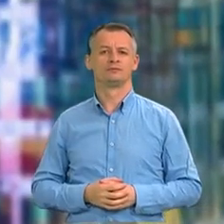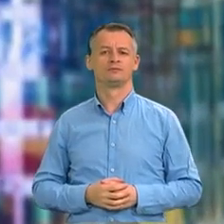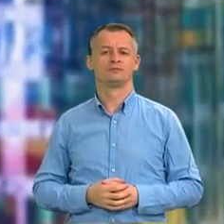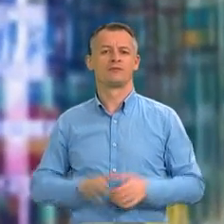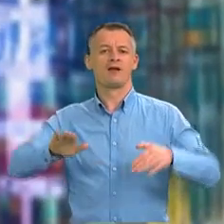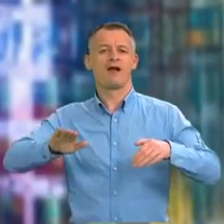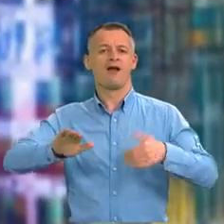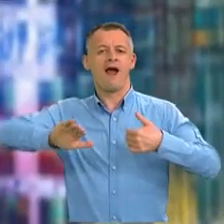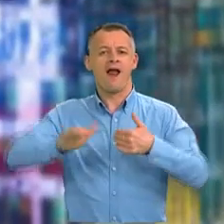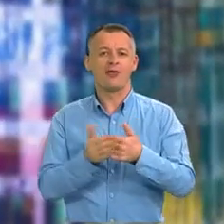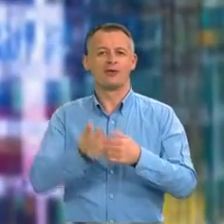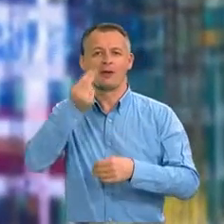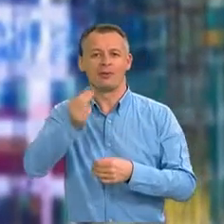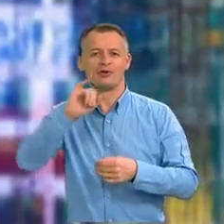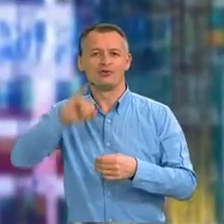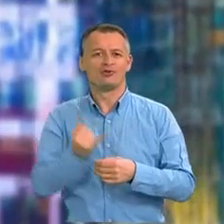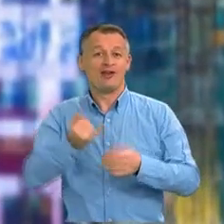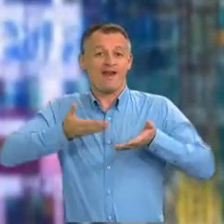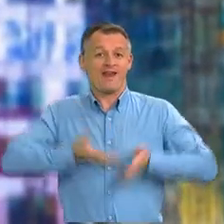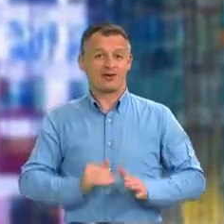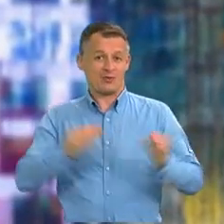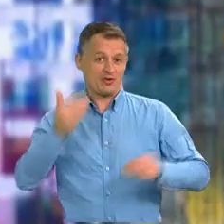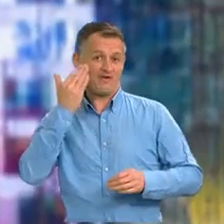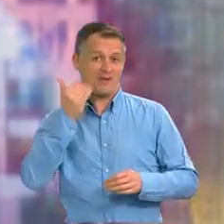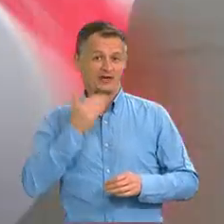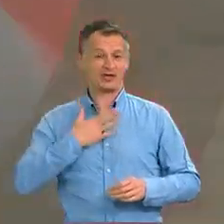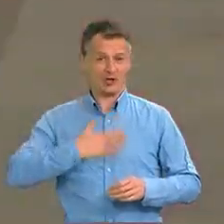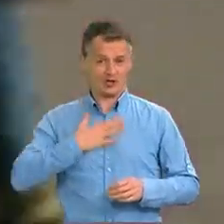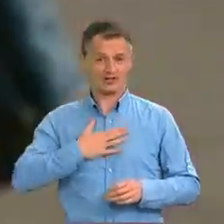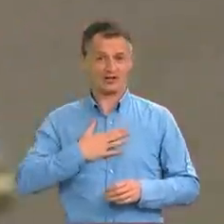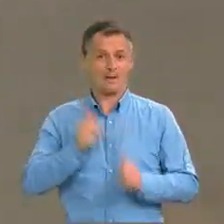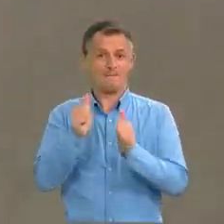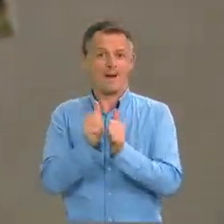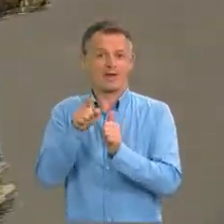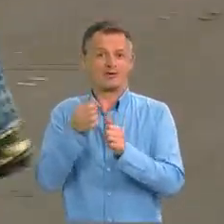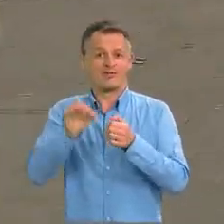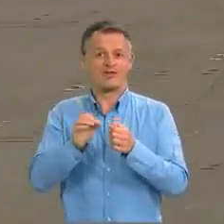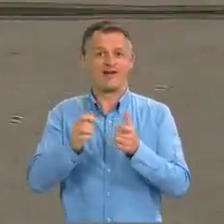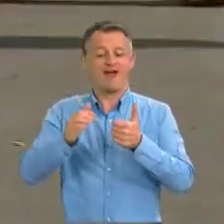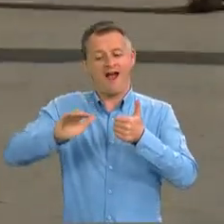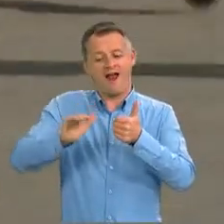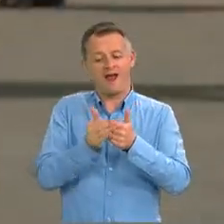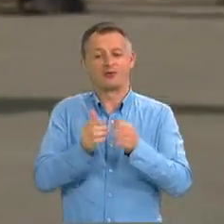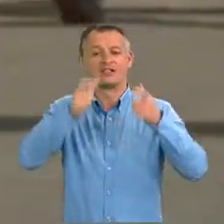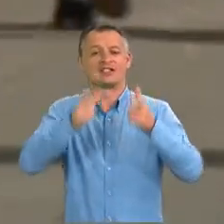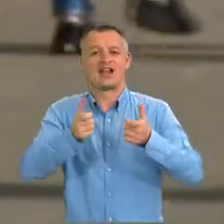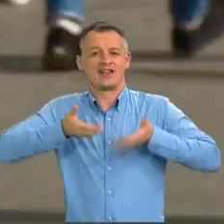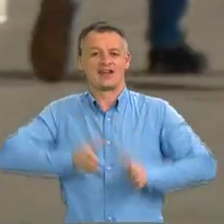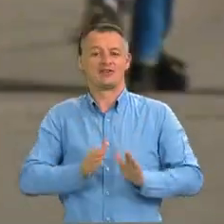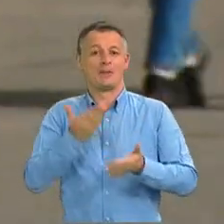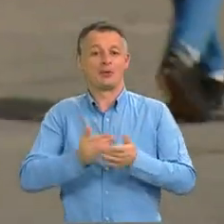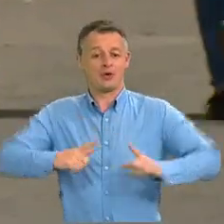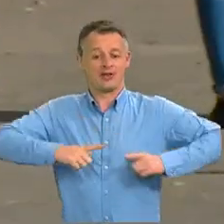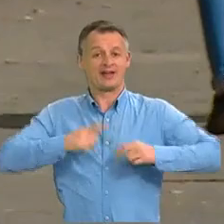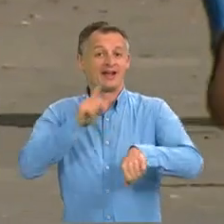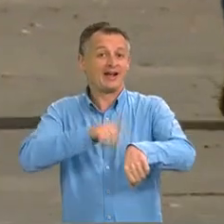Alături la bine și la naștere, tot mai multe femei și-ar dori ca partenerii lor să fie alături în sala de naștere pentru a trăi alături de ele clipele în